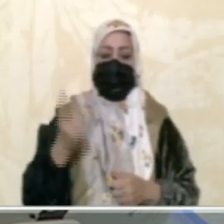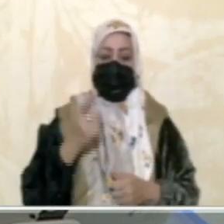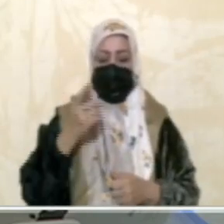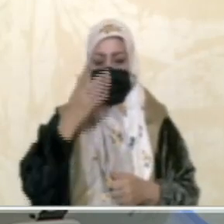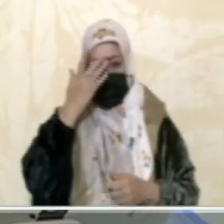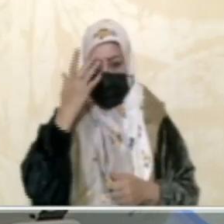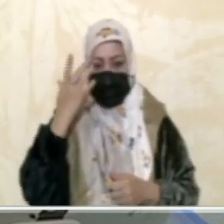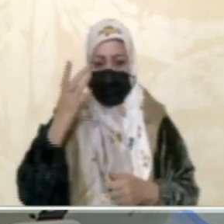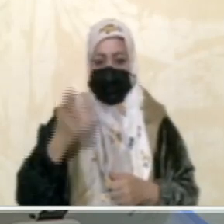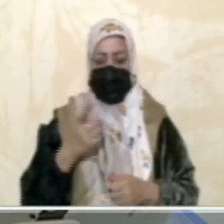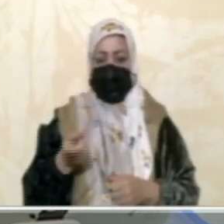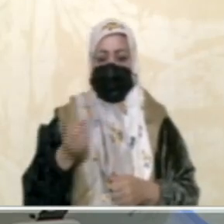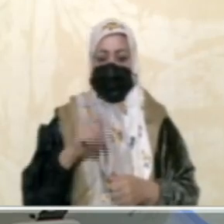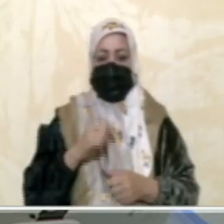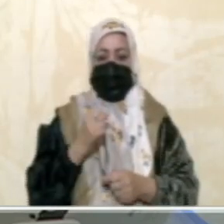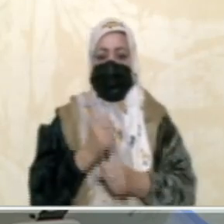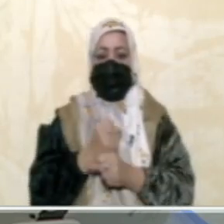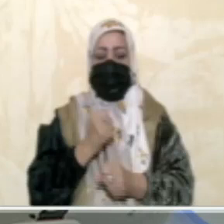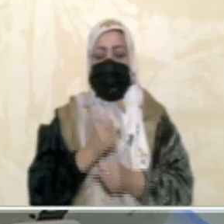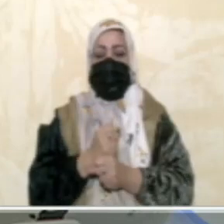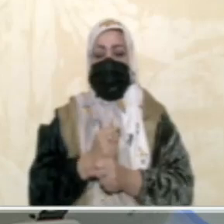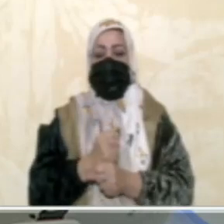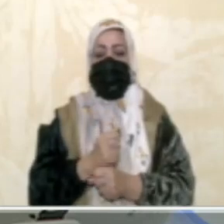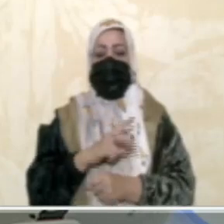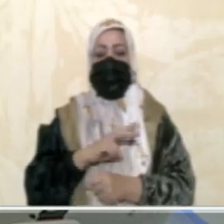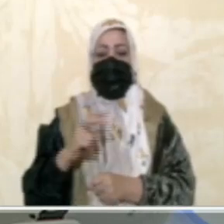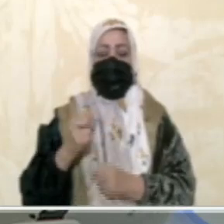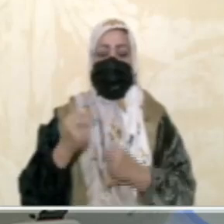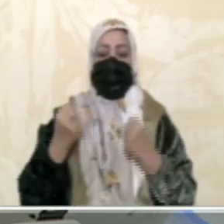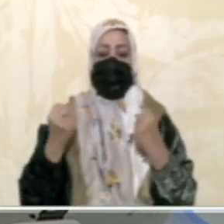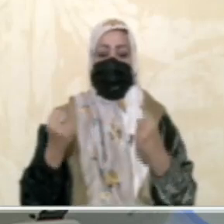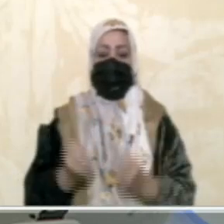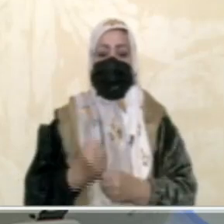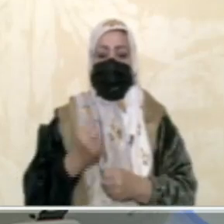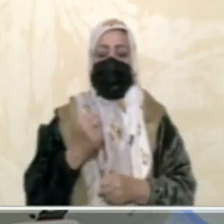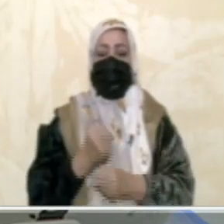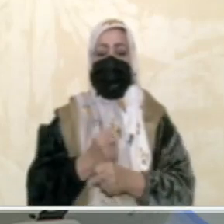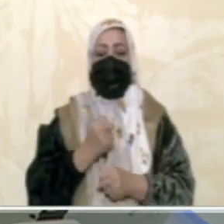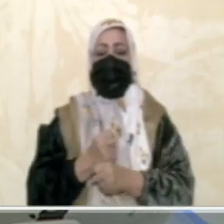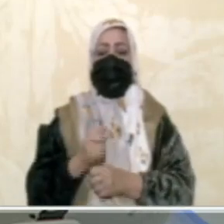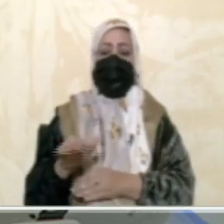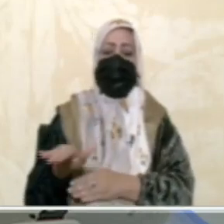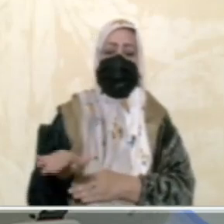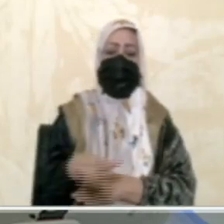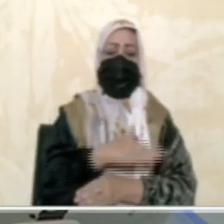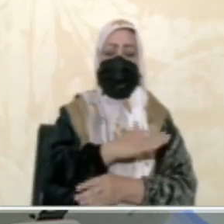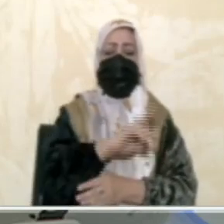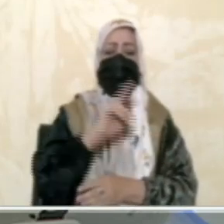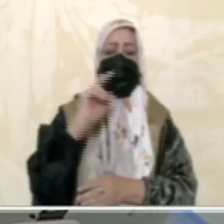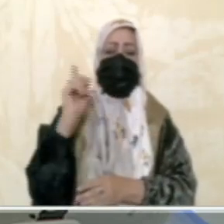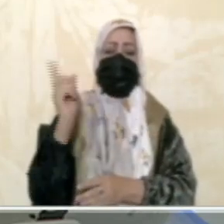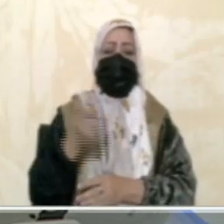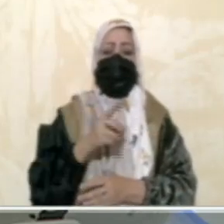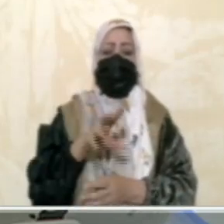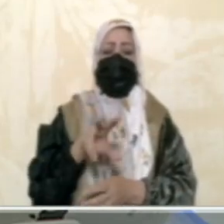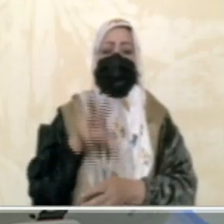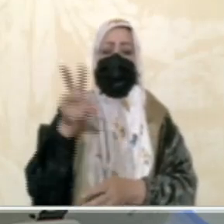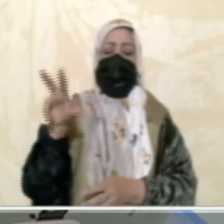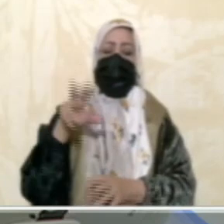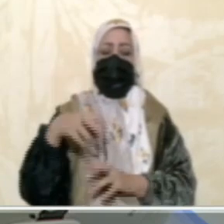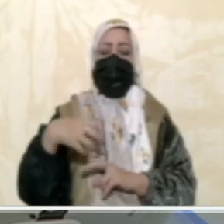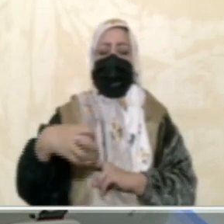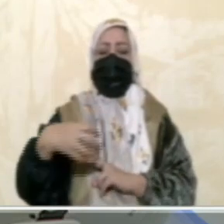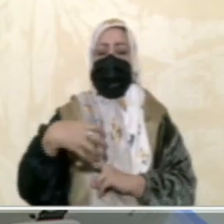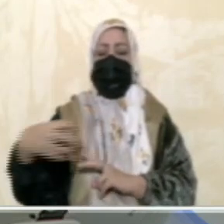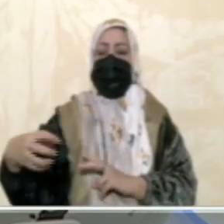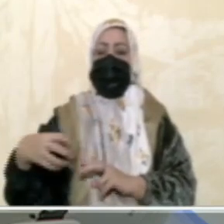فعظم نفعهم وعم اثرهم فالشيخ محمد رحمه الله هو من